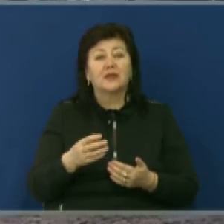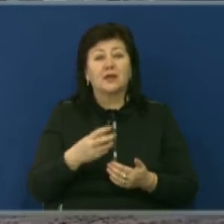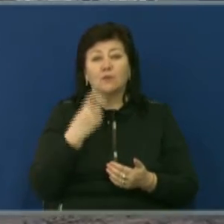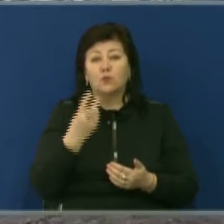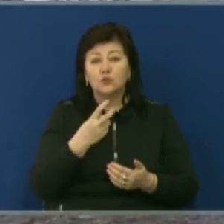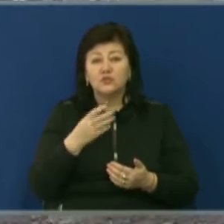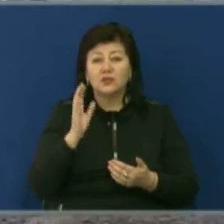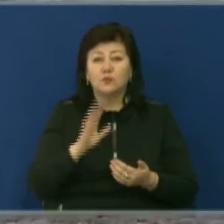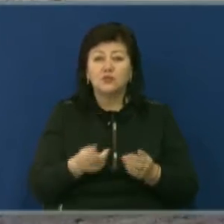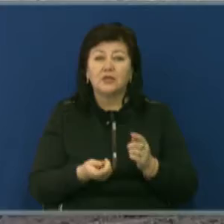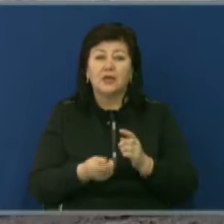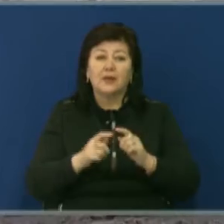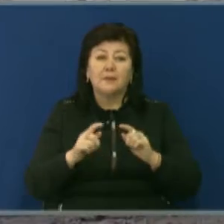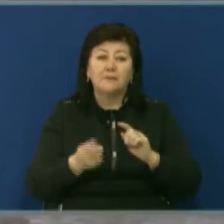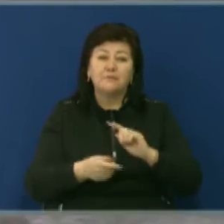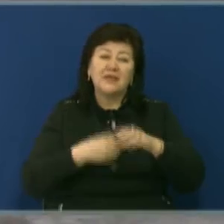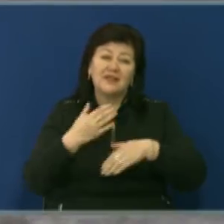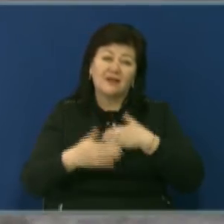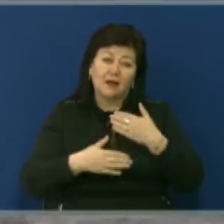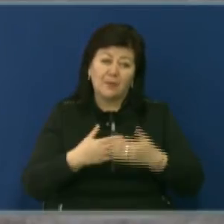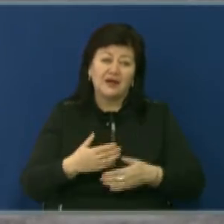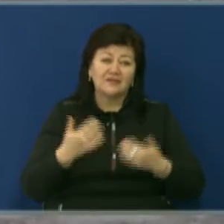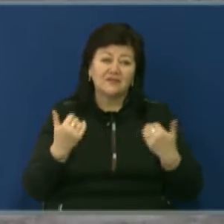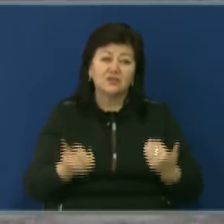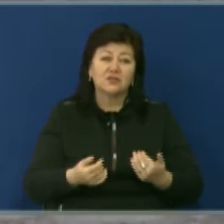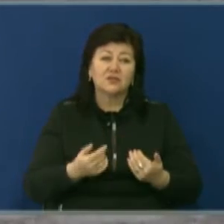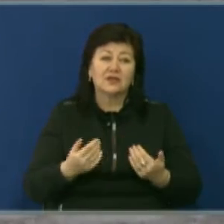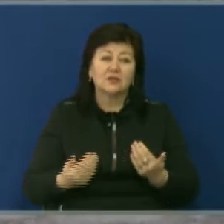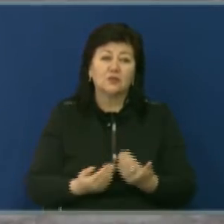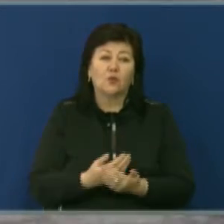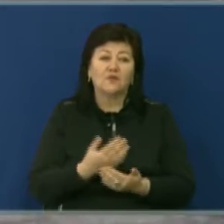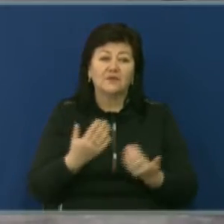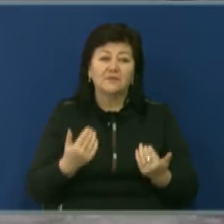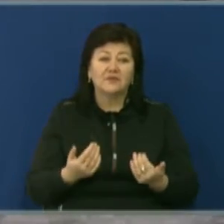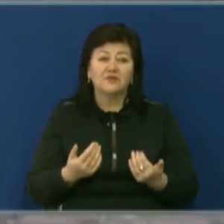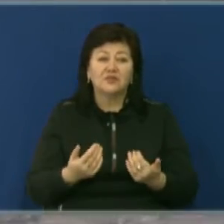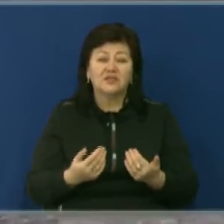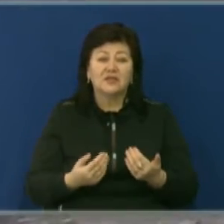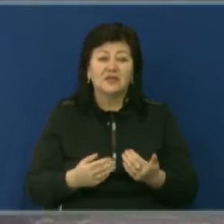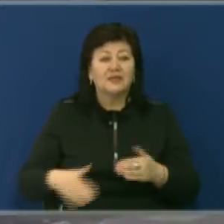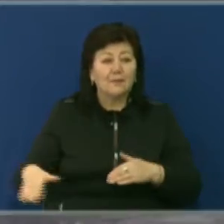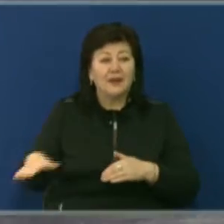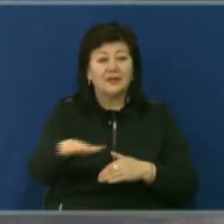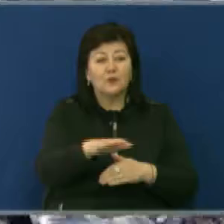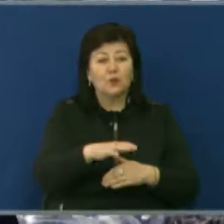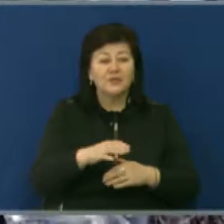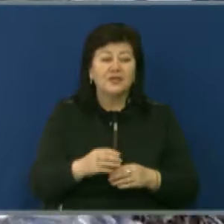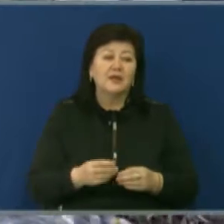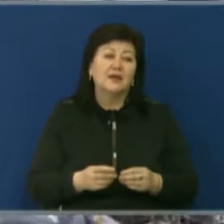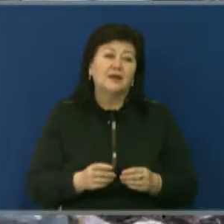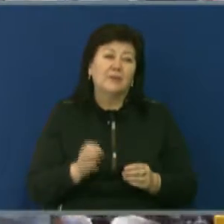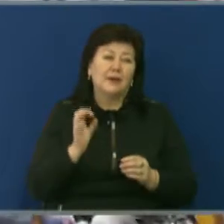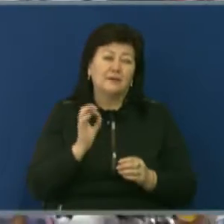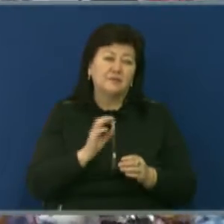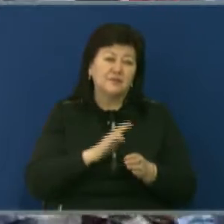тұрмыстық қалдықтарды жинау пункттерінің желісін жаңғырту және кеңейту, қолданыстағы полигонда барлық санитарлық нормаларға сәйкес жабу